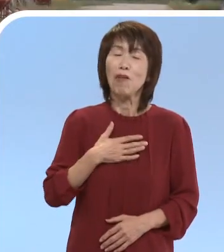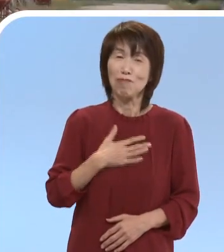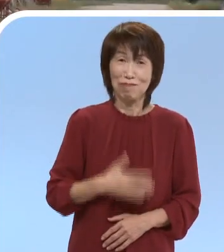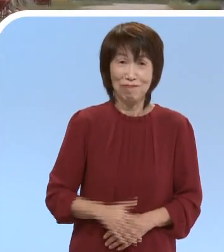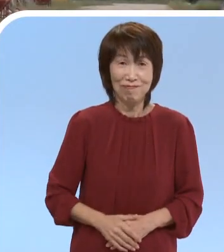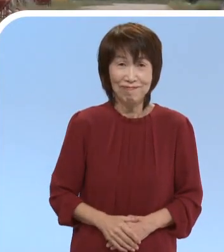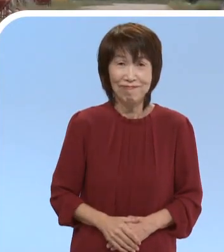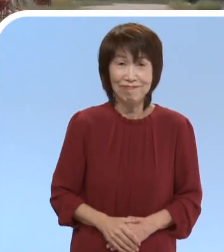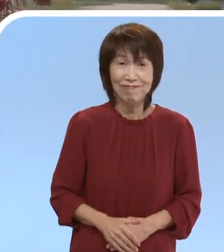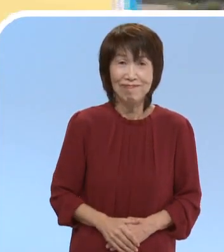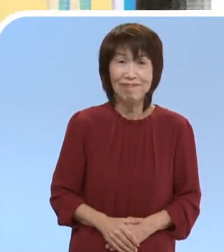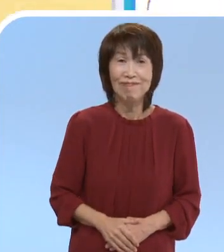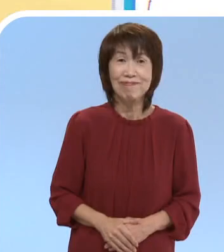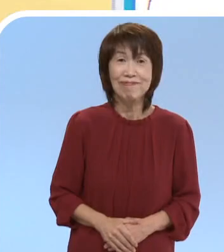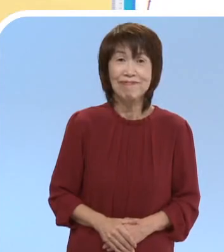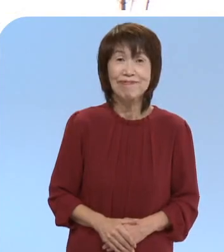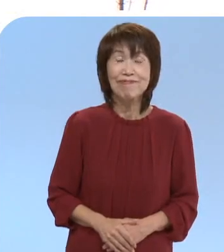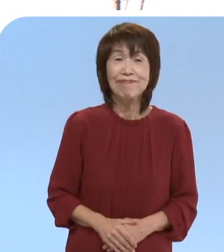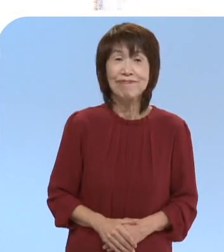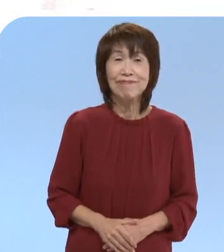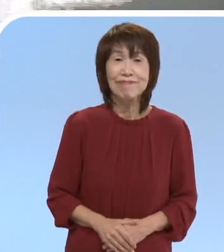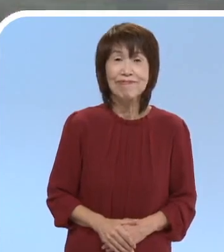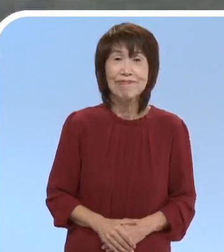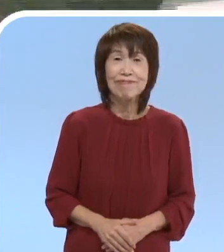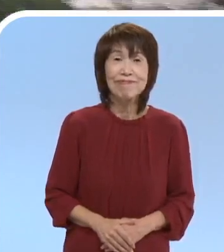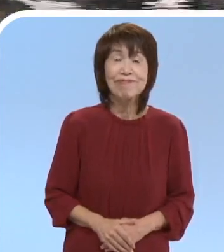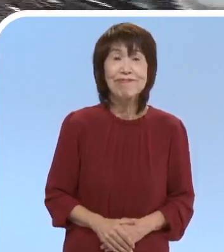んでそんなグラフ